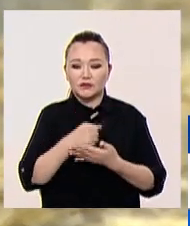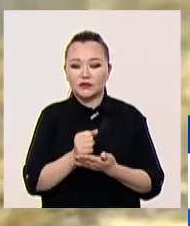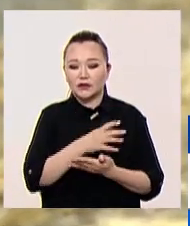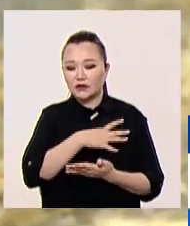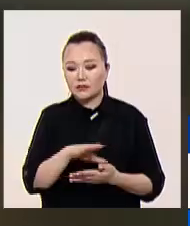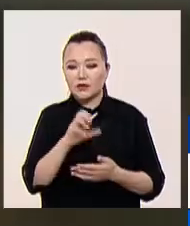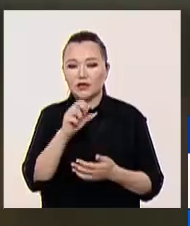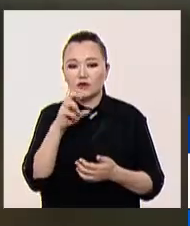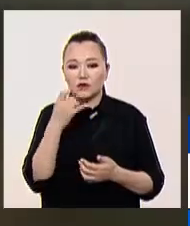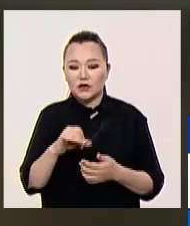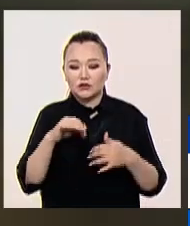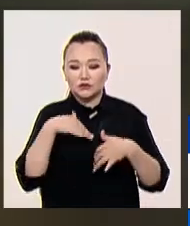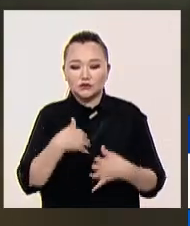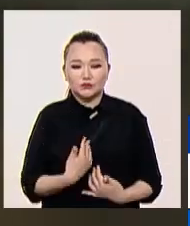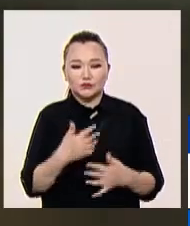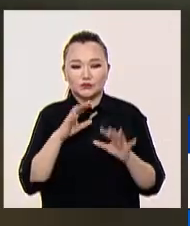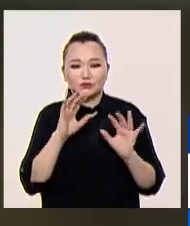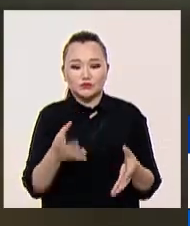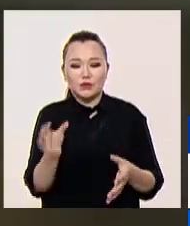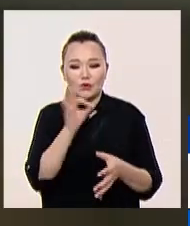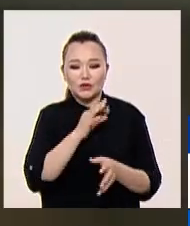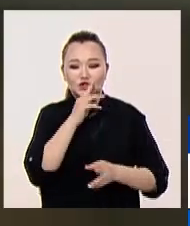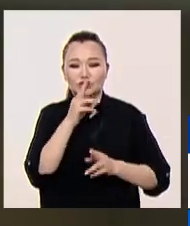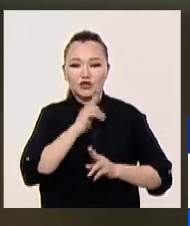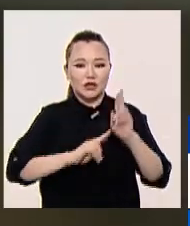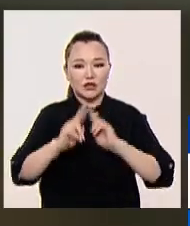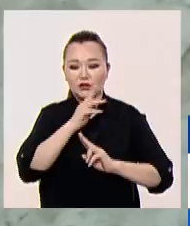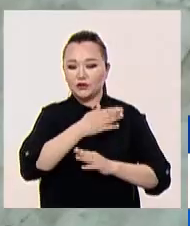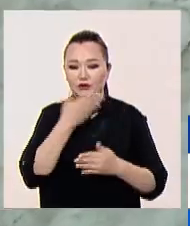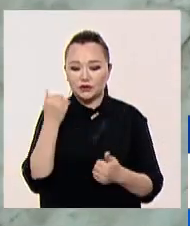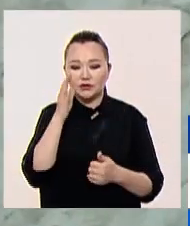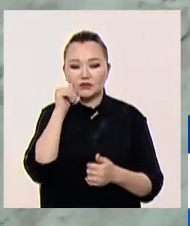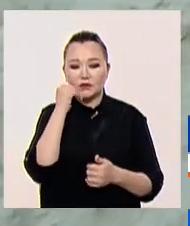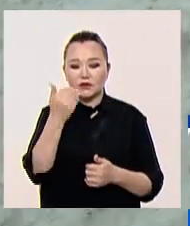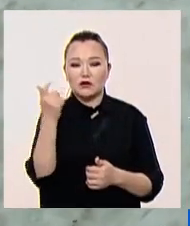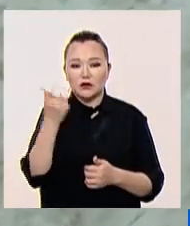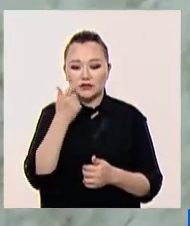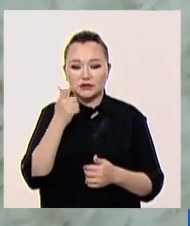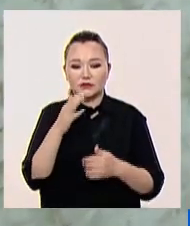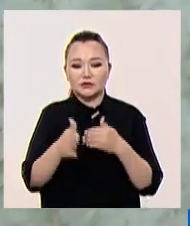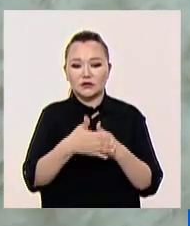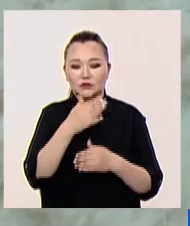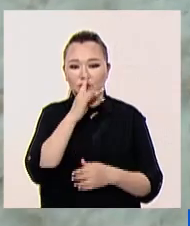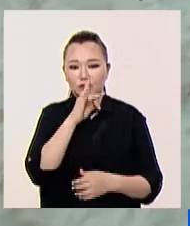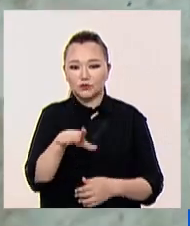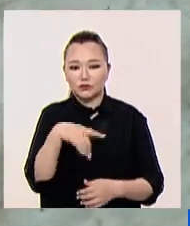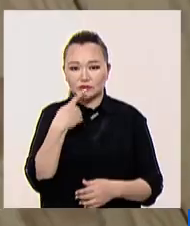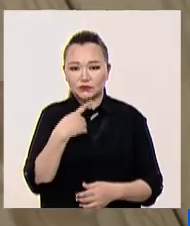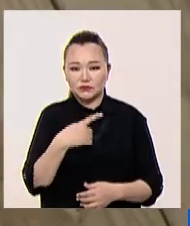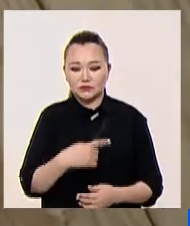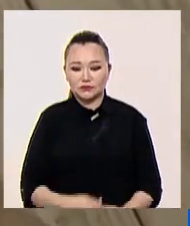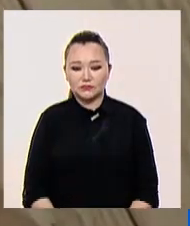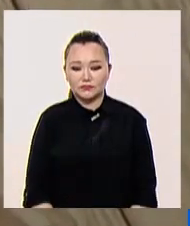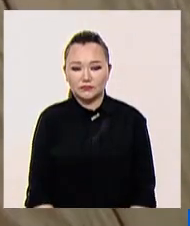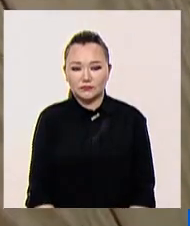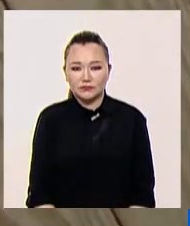Ал Ақтоғайдағы қайғылы жағдайға байланысты шағым түспегендіктен төбеттің қожайыны жазаланбайды, дейді құзырлы орган